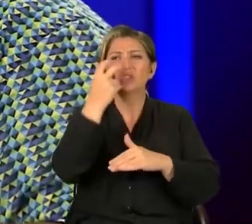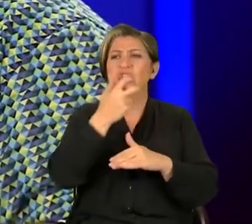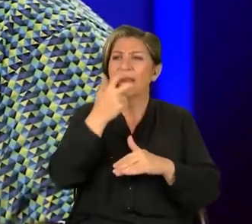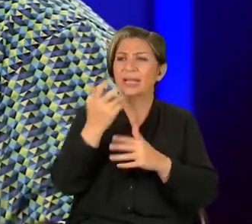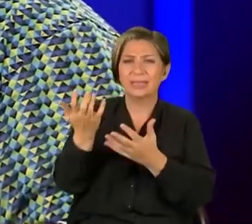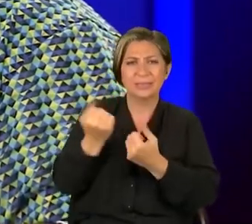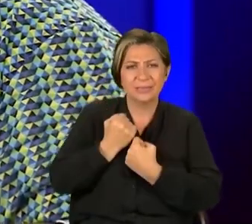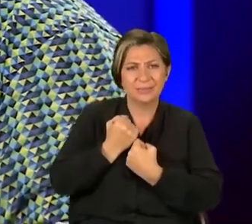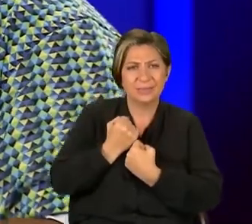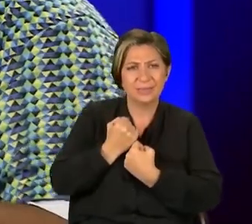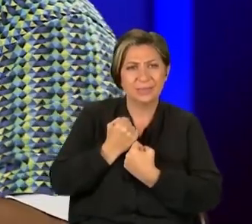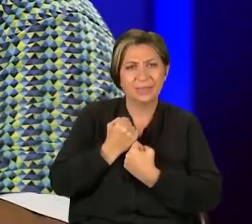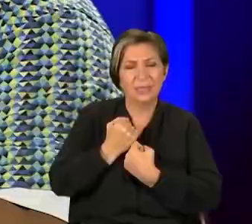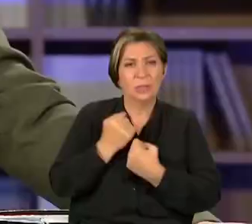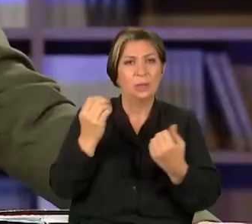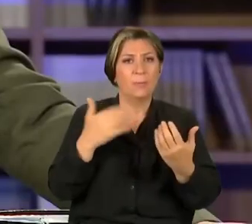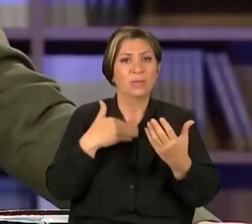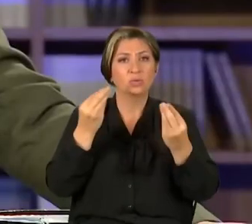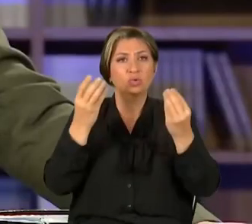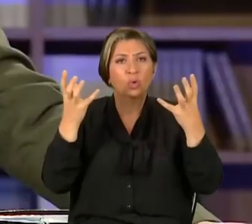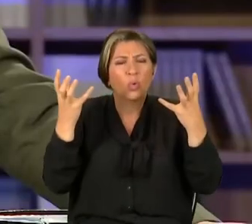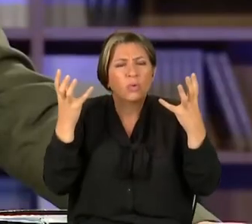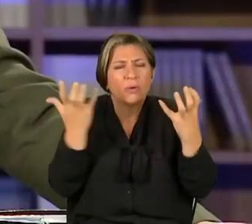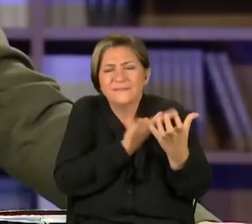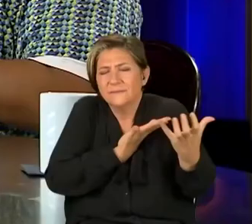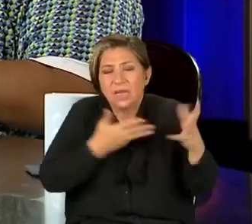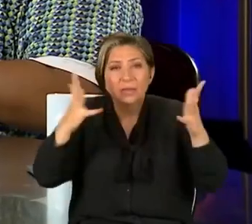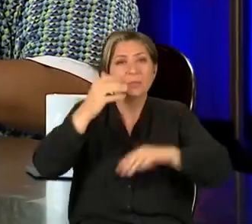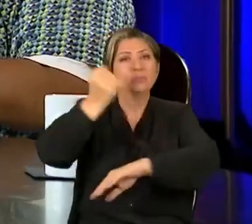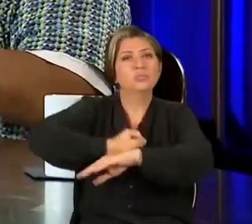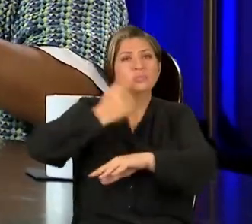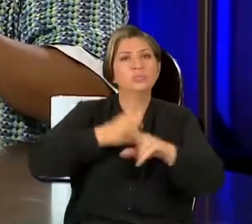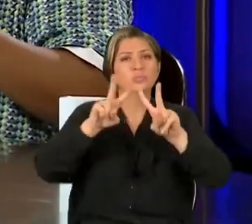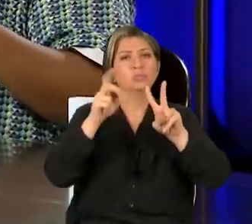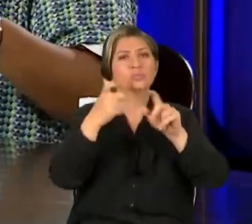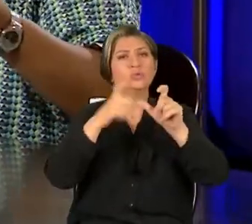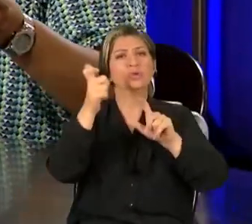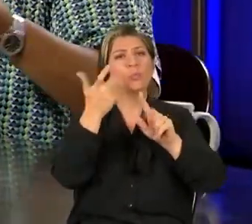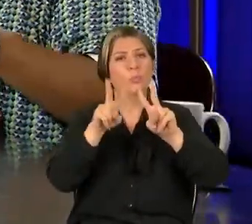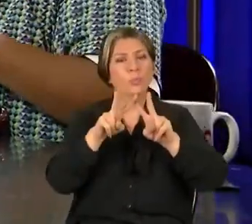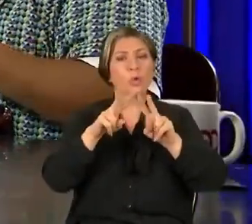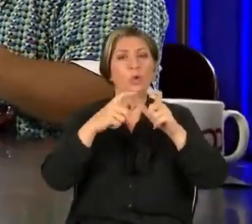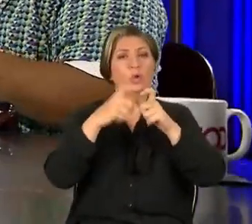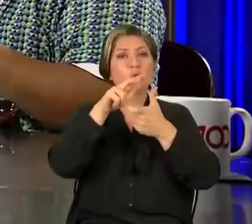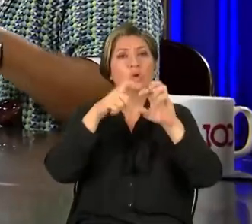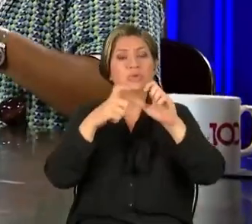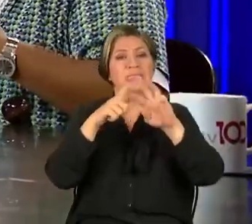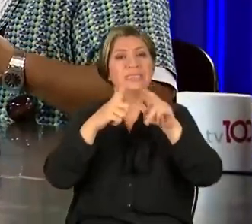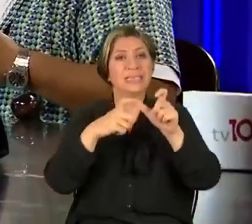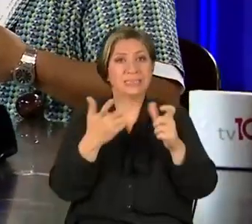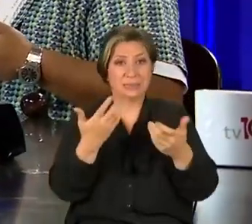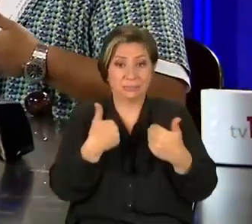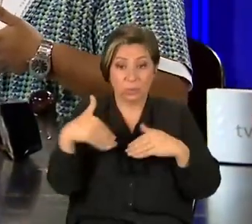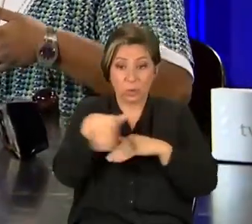melodileri Mesela ben çok koyu ve Müslüm Gürses hayranıyım İşte bizim sokağımızın direniş maaşı